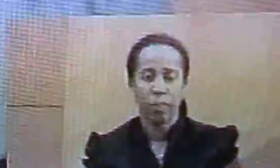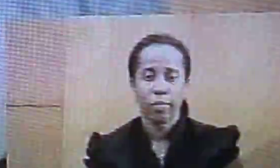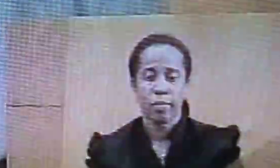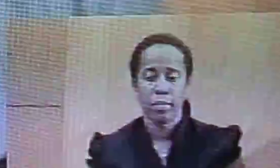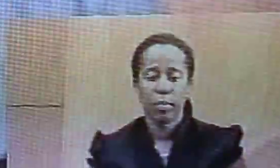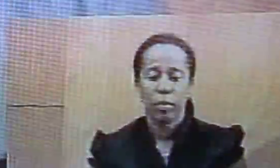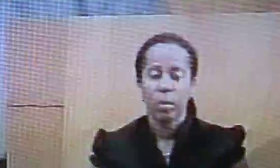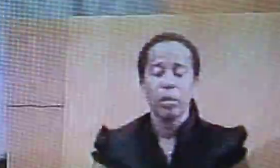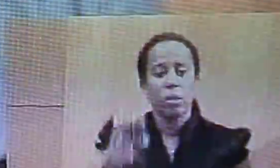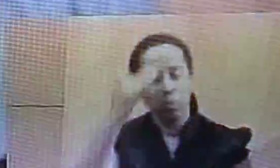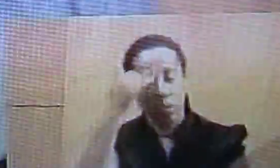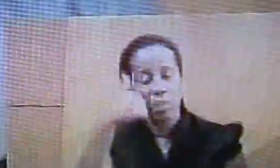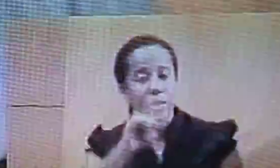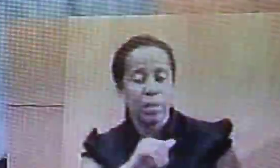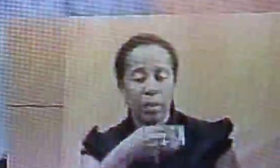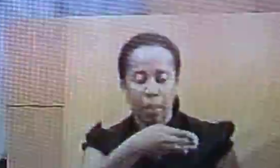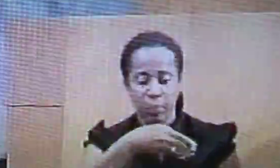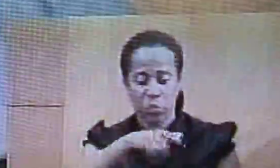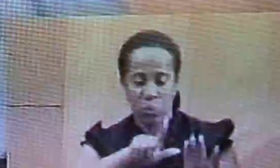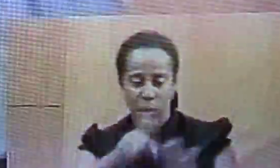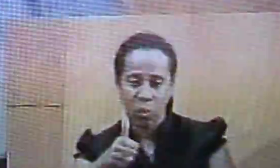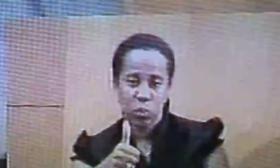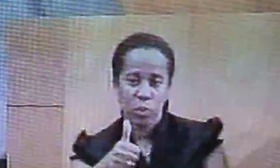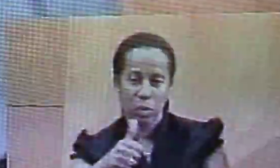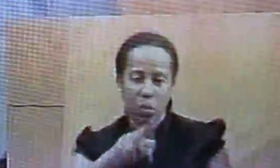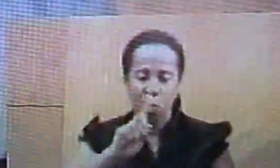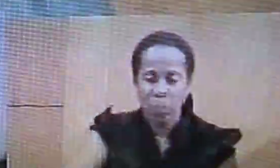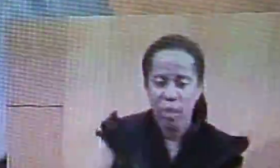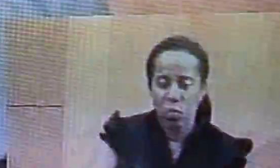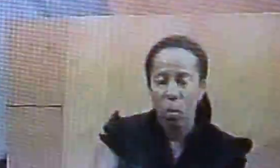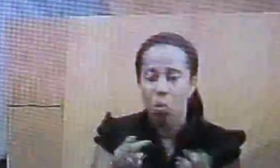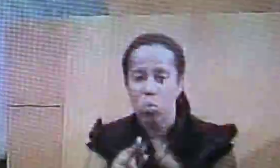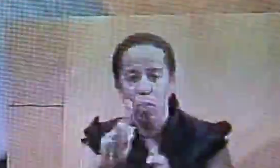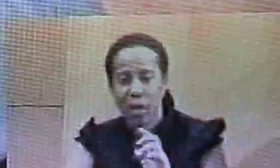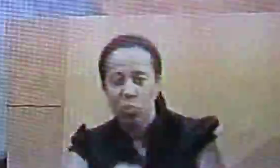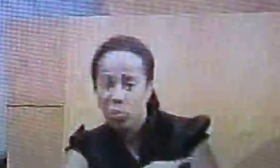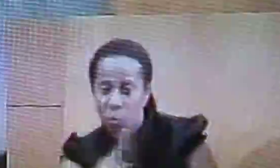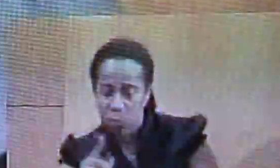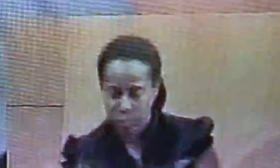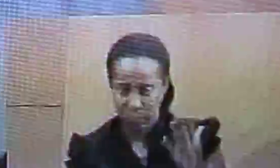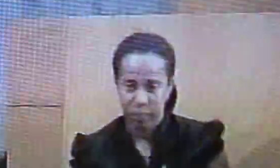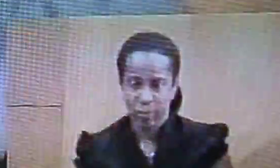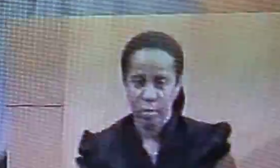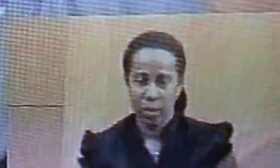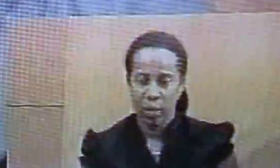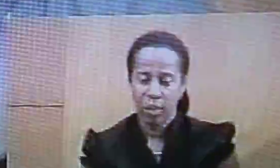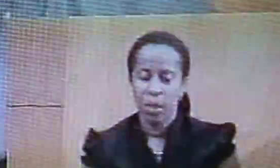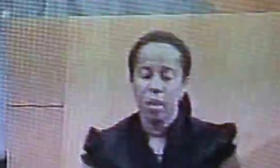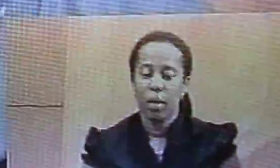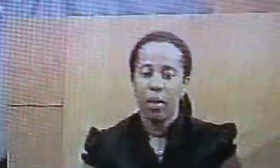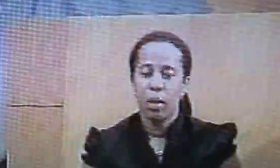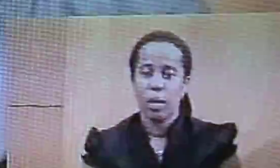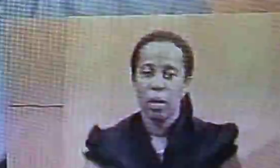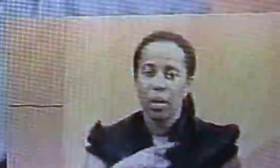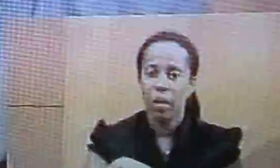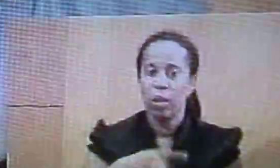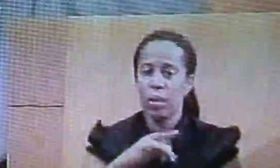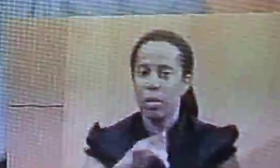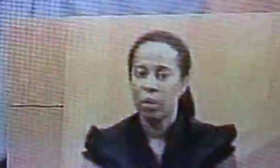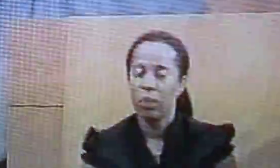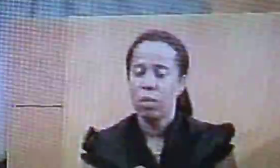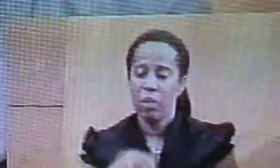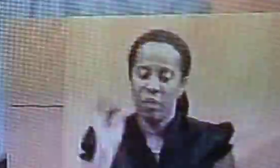la M61 était obligatoire ou pas obligatoire? Nous avons nous aussi consulté nos experts.